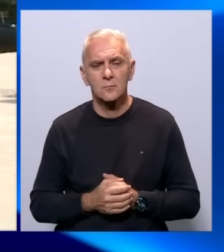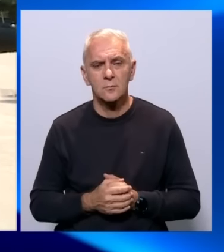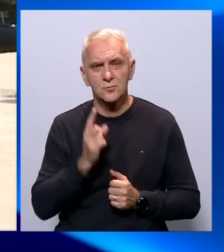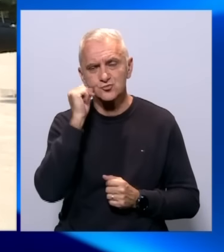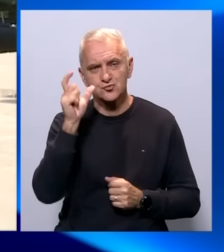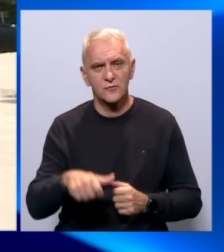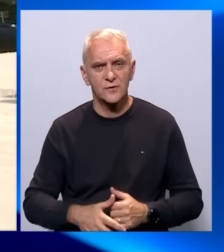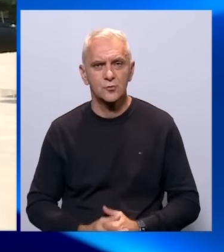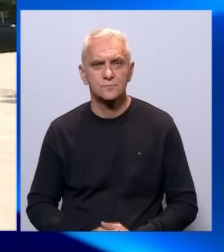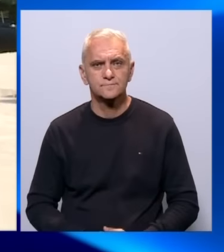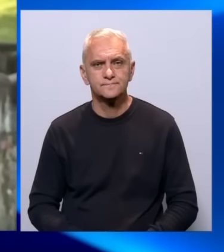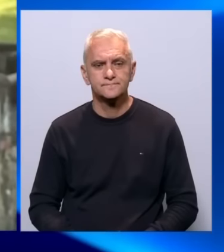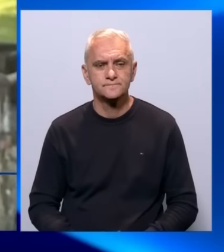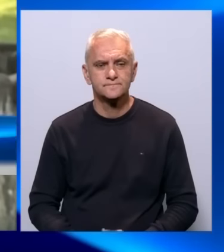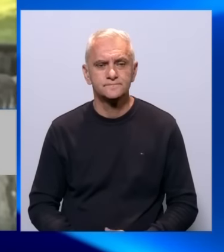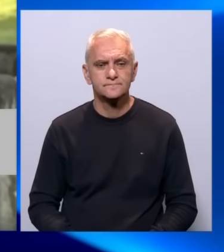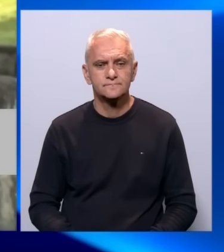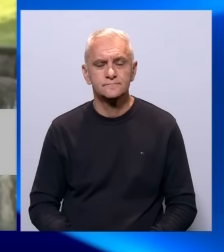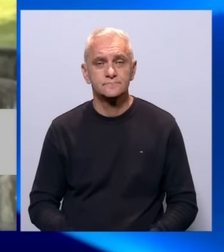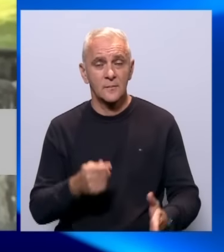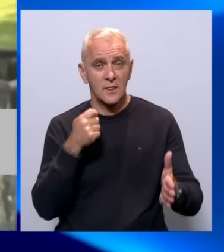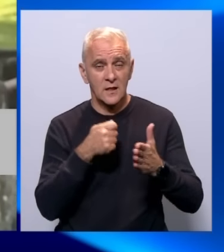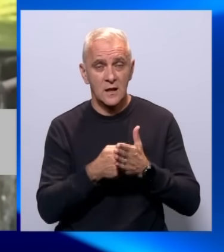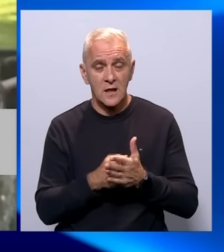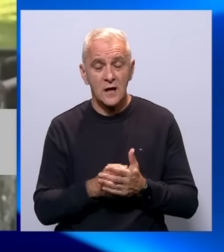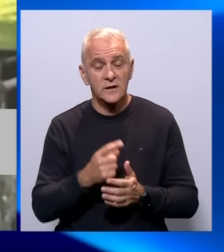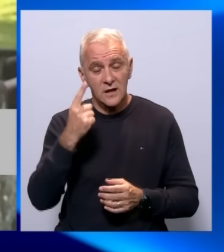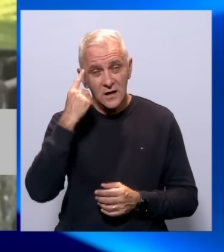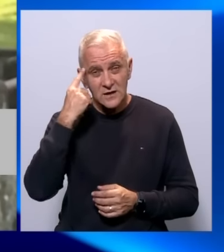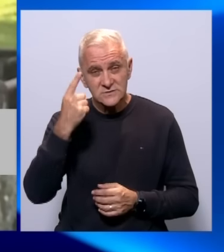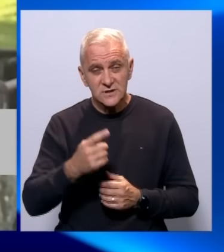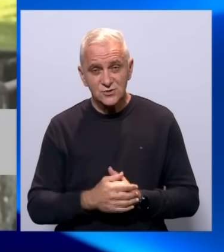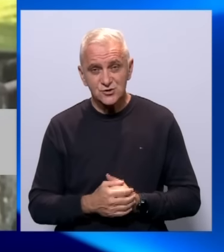velikom čovjeku. Nagrada znači